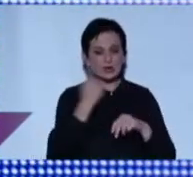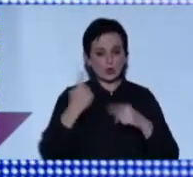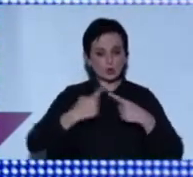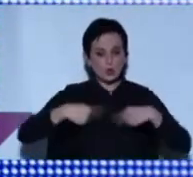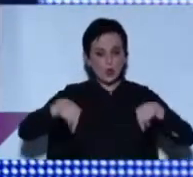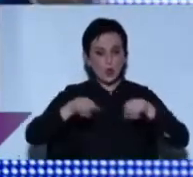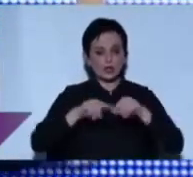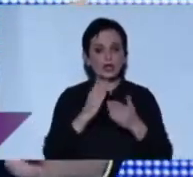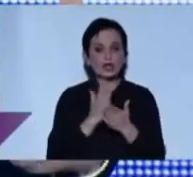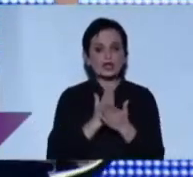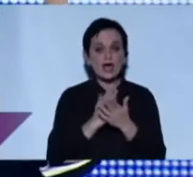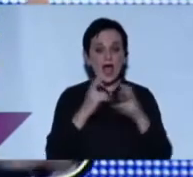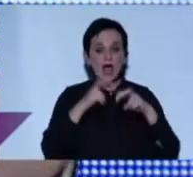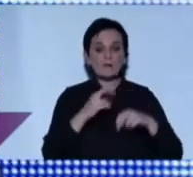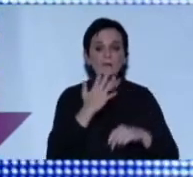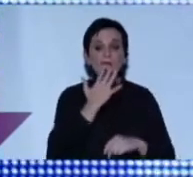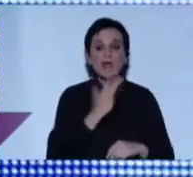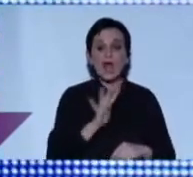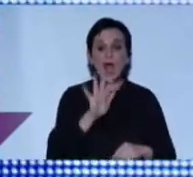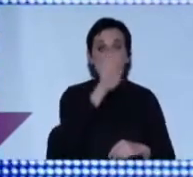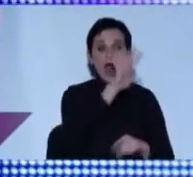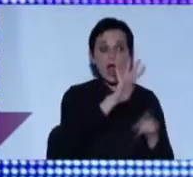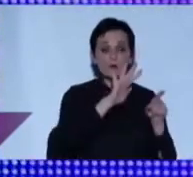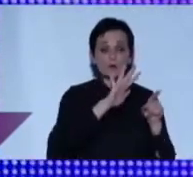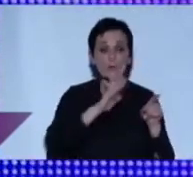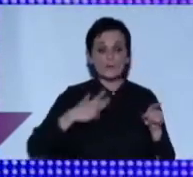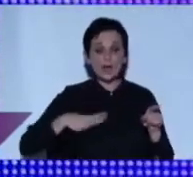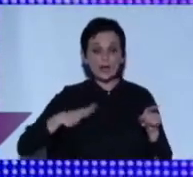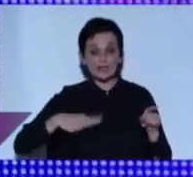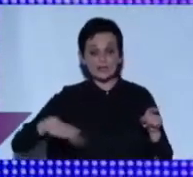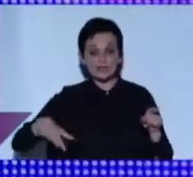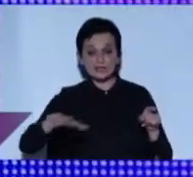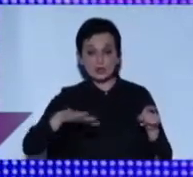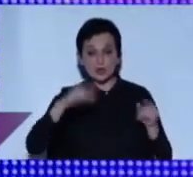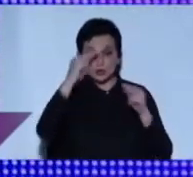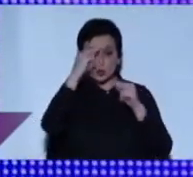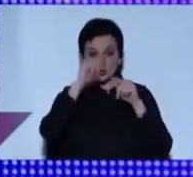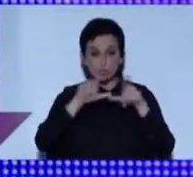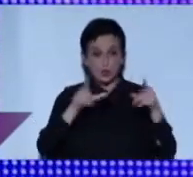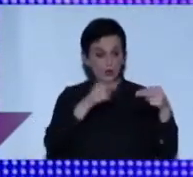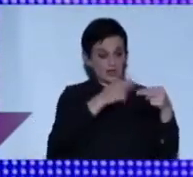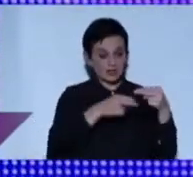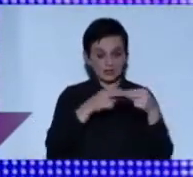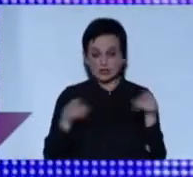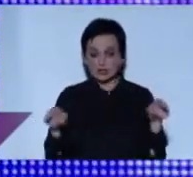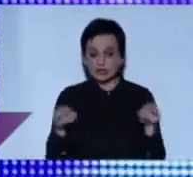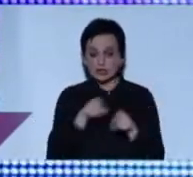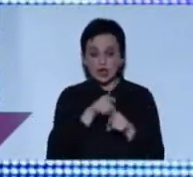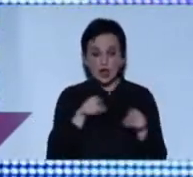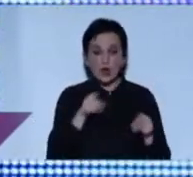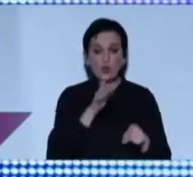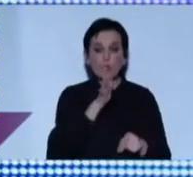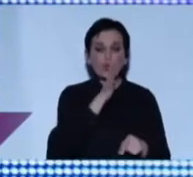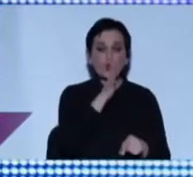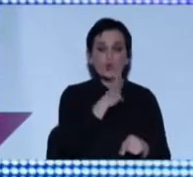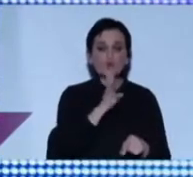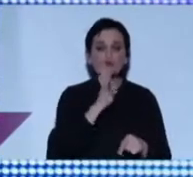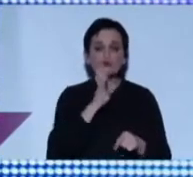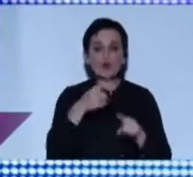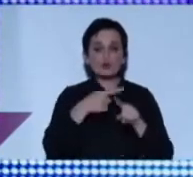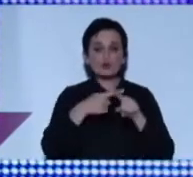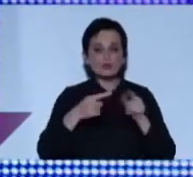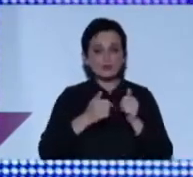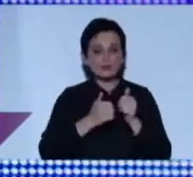კვლევა ევროპელსა და საქართველოს სკოლა დამთავრებულ შორის არის თითქმის 5-წლიანი, 4-წელიწადნახევრიანი